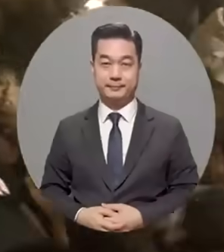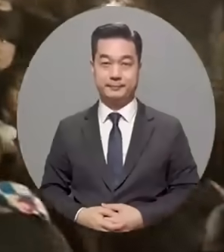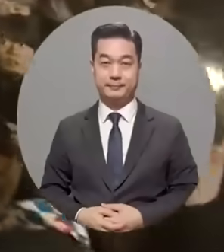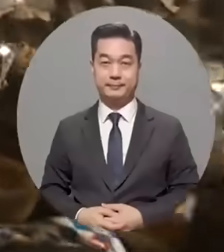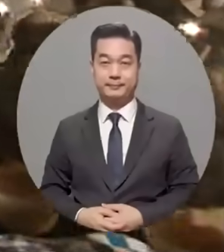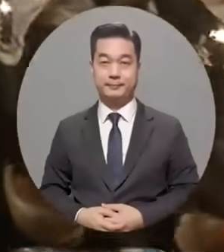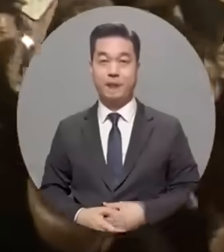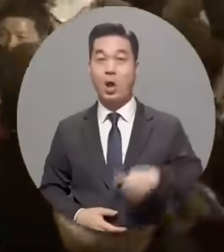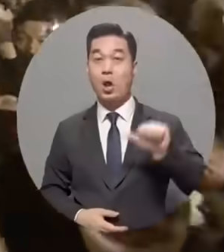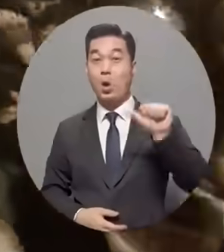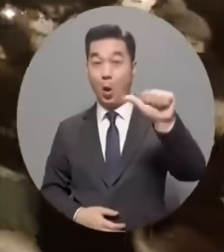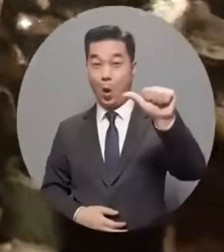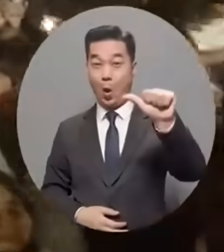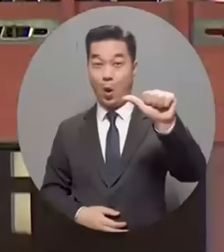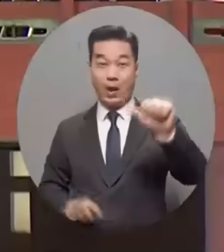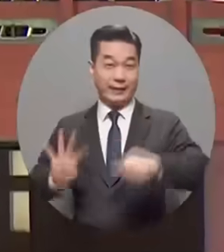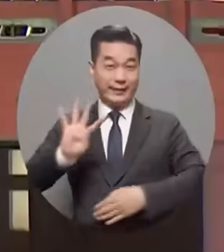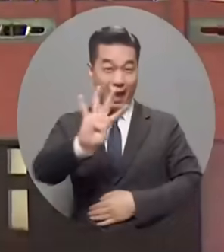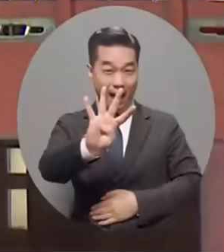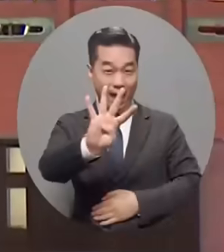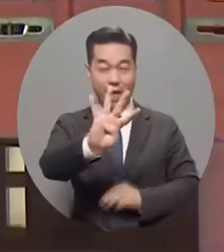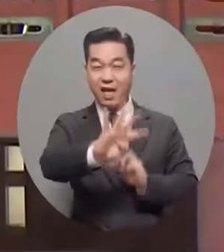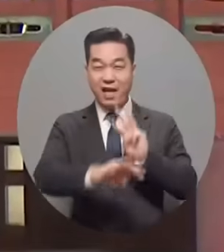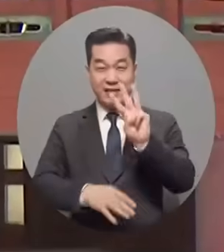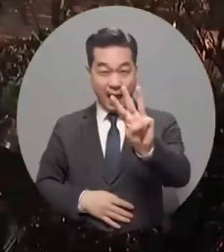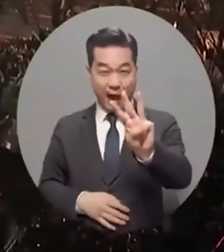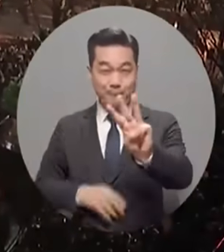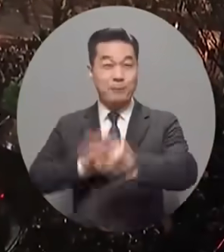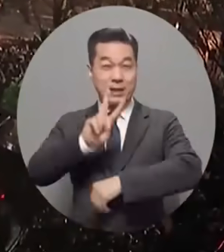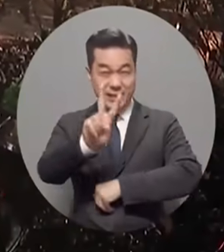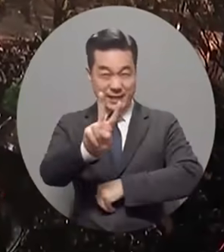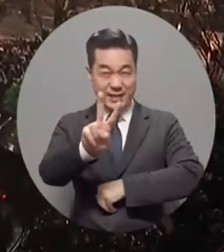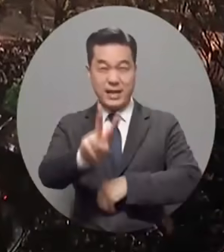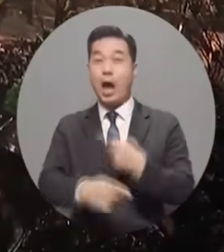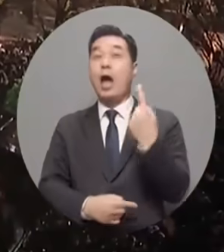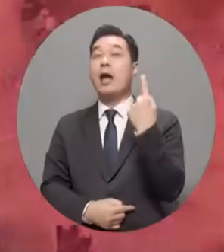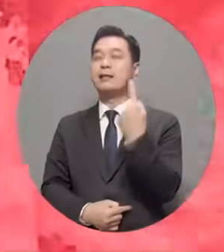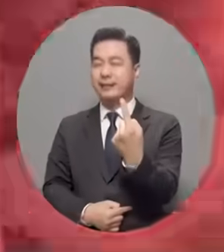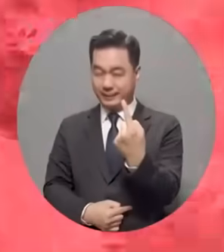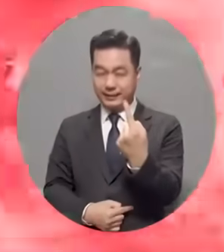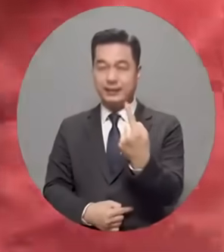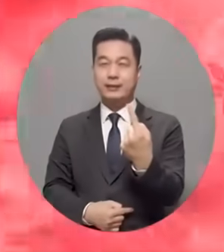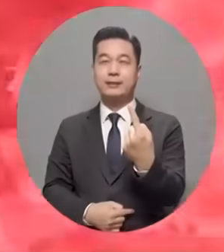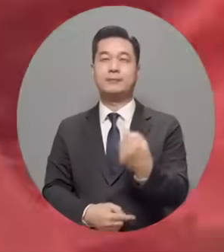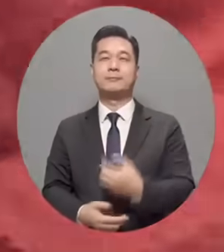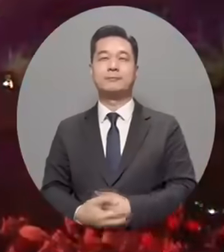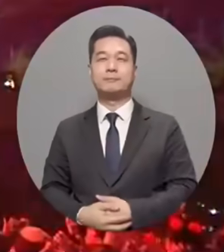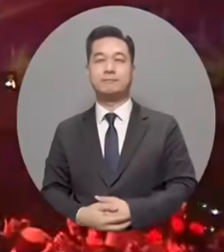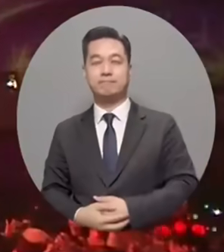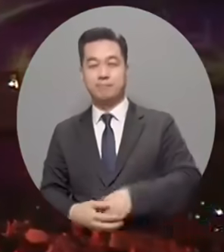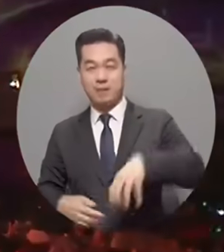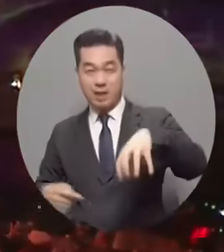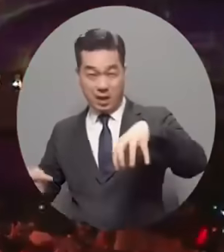5, 4, 3, 2, 1!